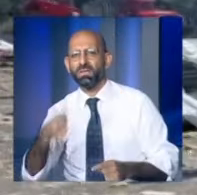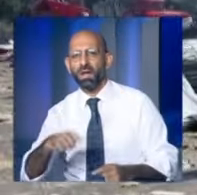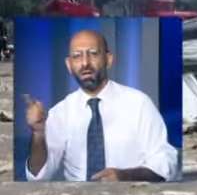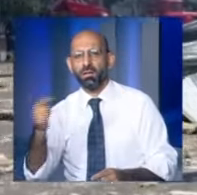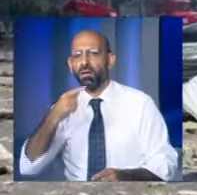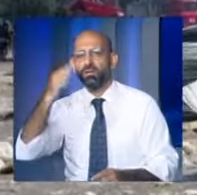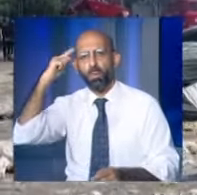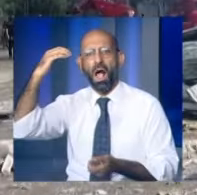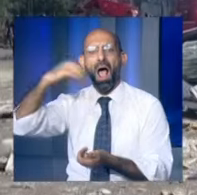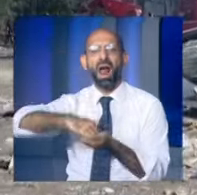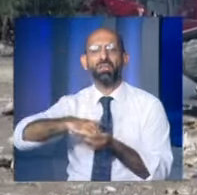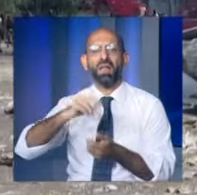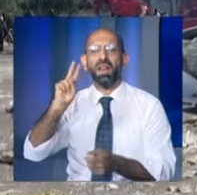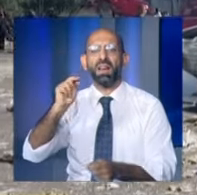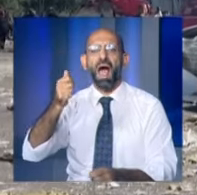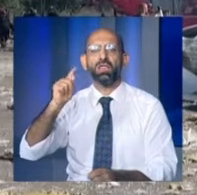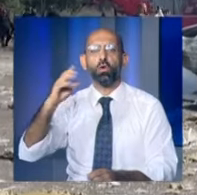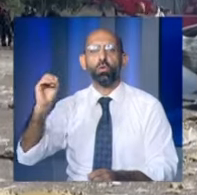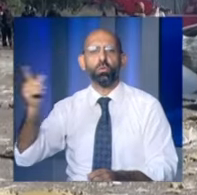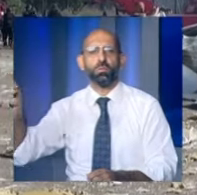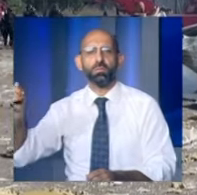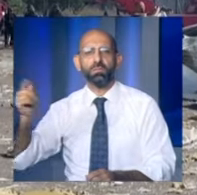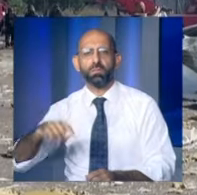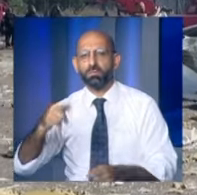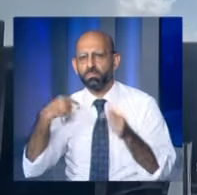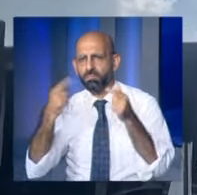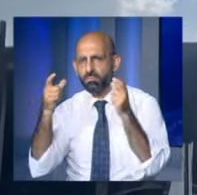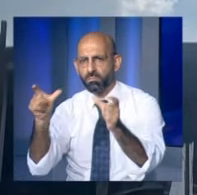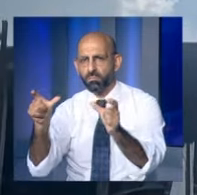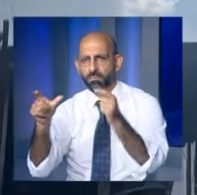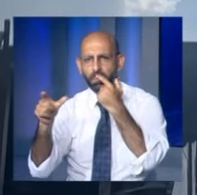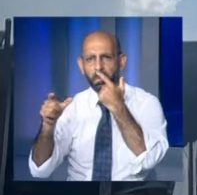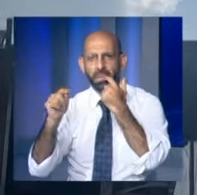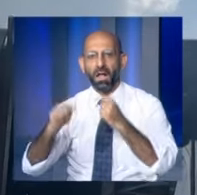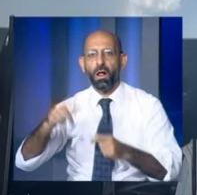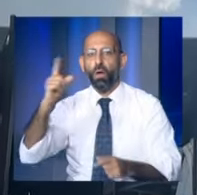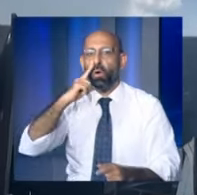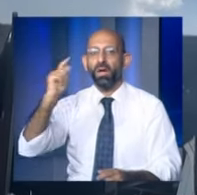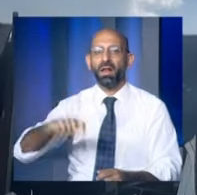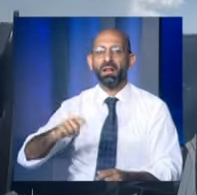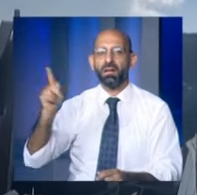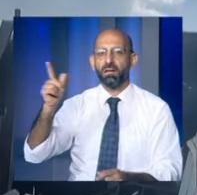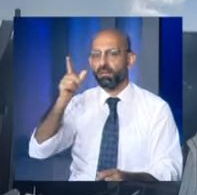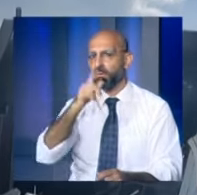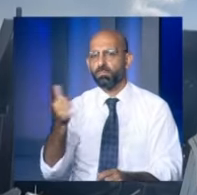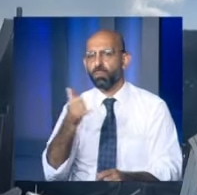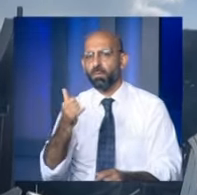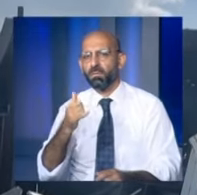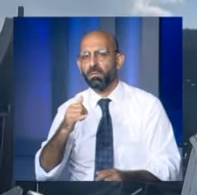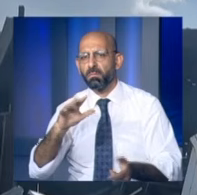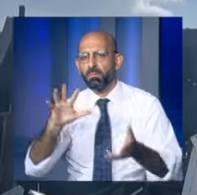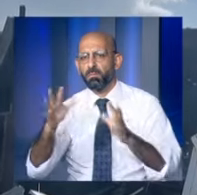بد من الإشارة إلى أن هذه العملية تقودها قيادة مقر حلف الناتو بنفسه. هذا أمر لا لبس فيه،